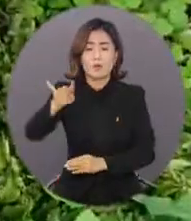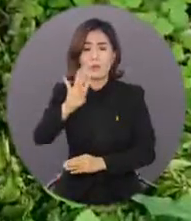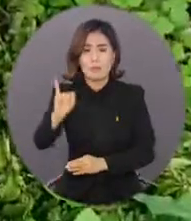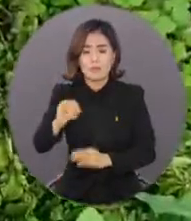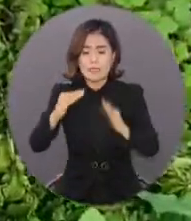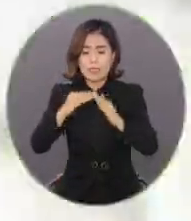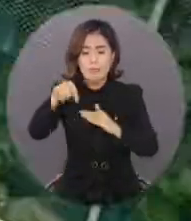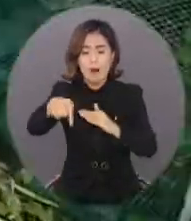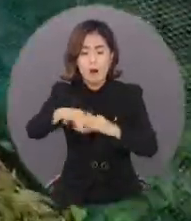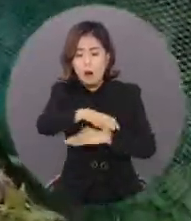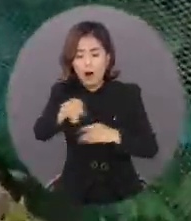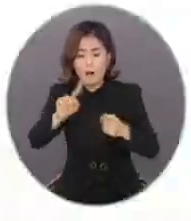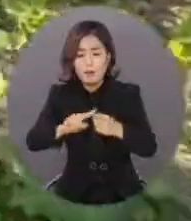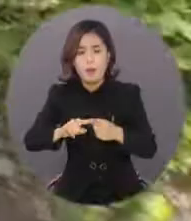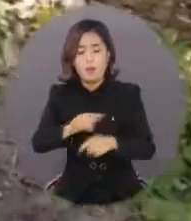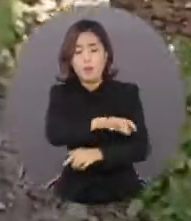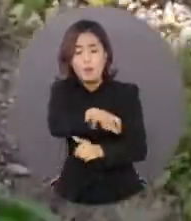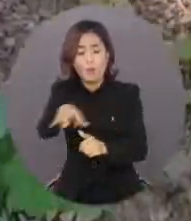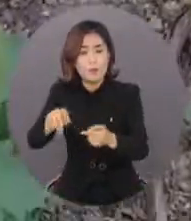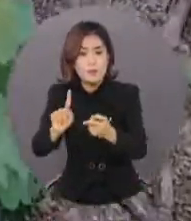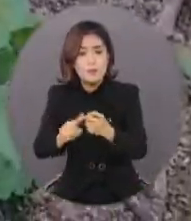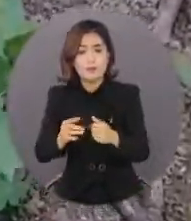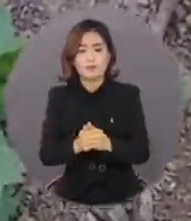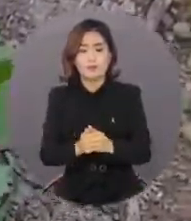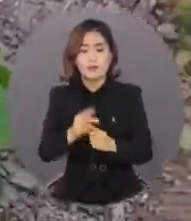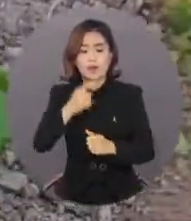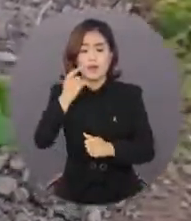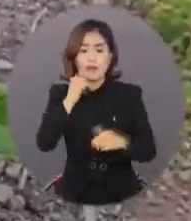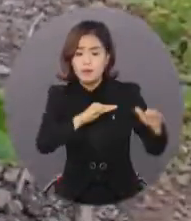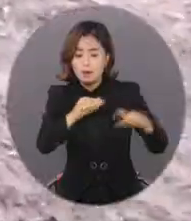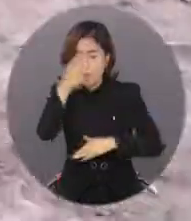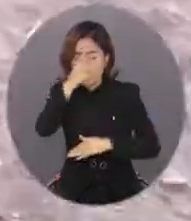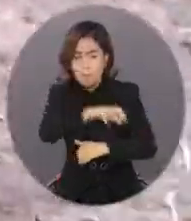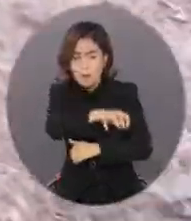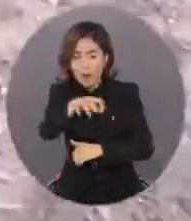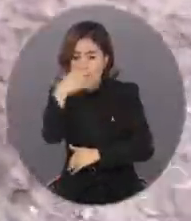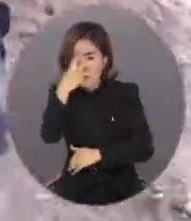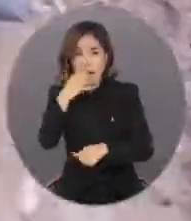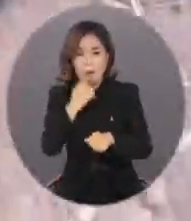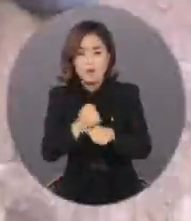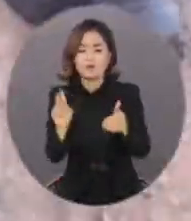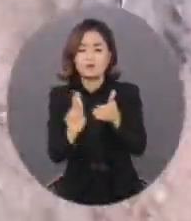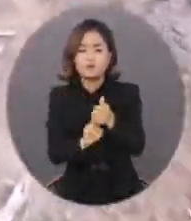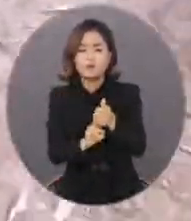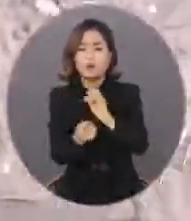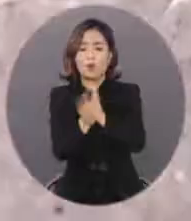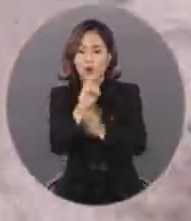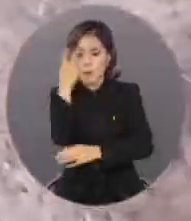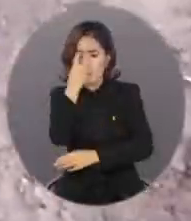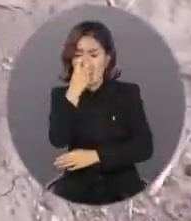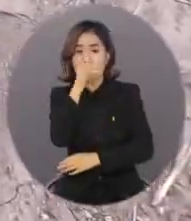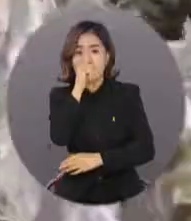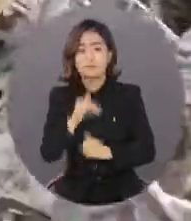뒤 텃밭 한편, 돌담역, 상추밭. 해경 단속반이 마을을 구석구석 살피며 숨겨진 양귀비를